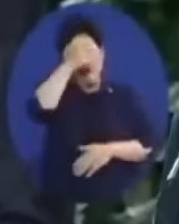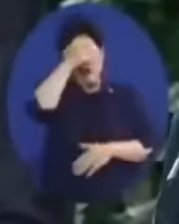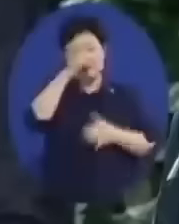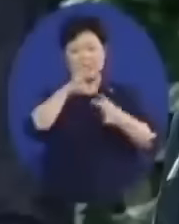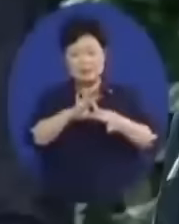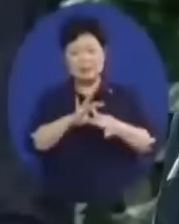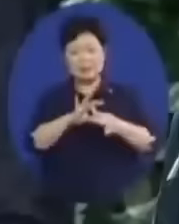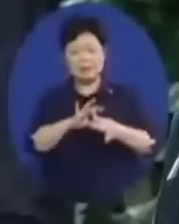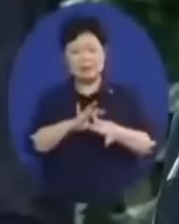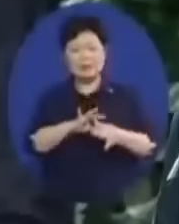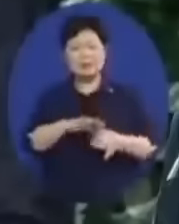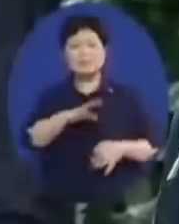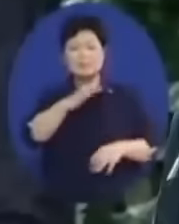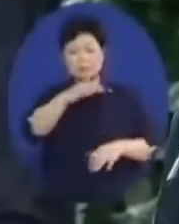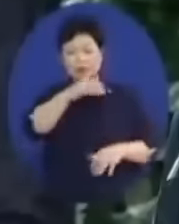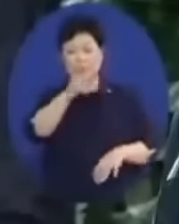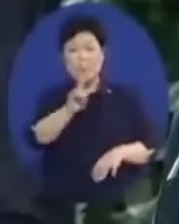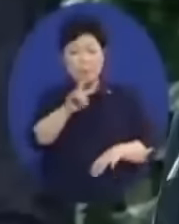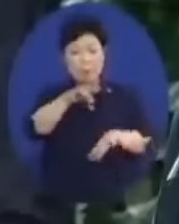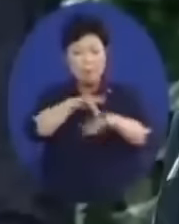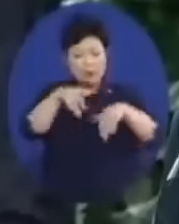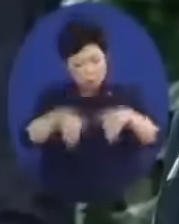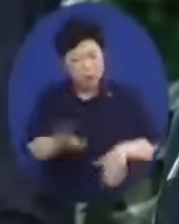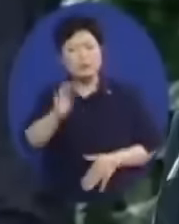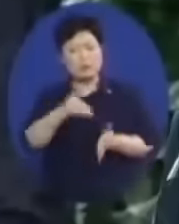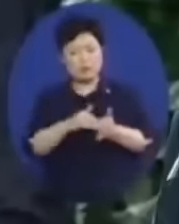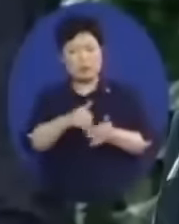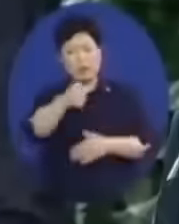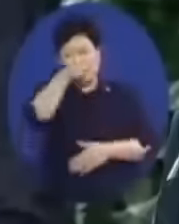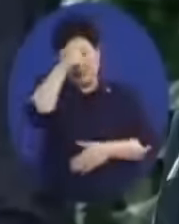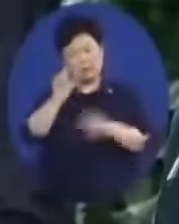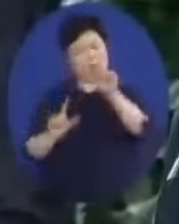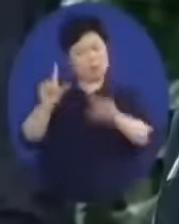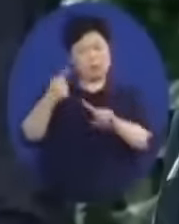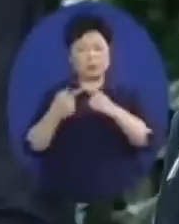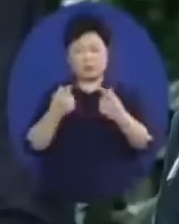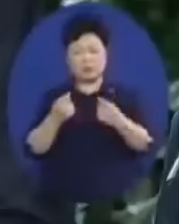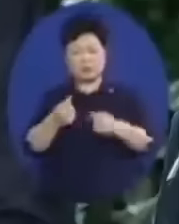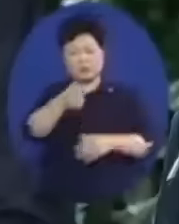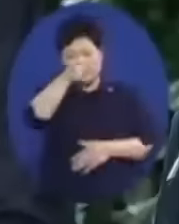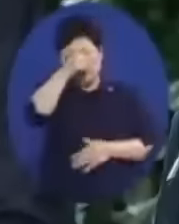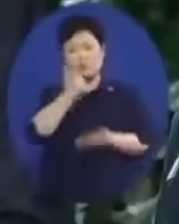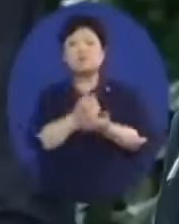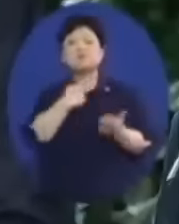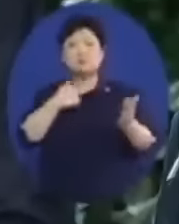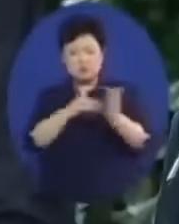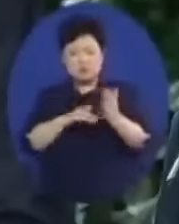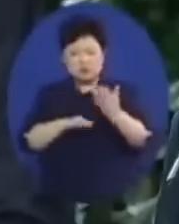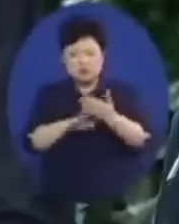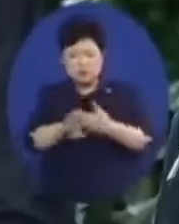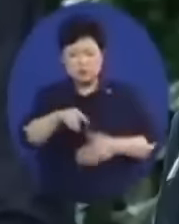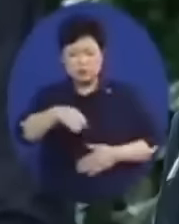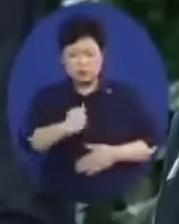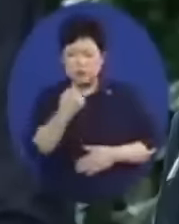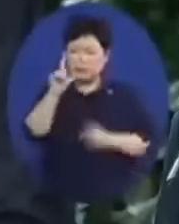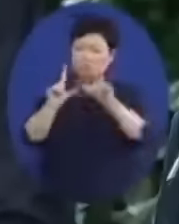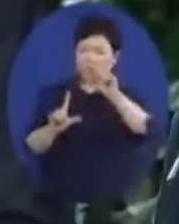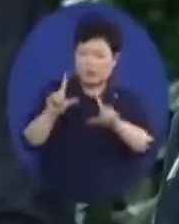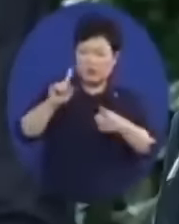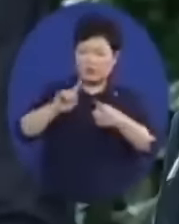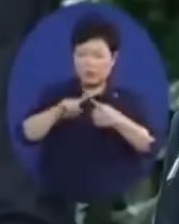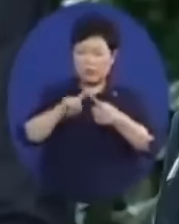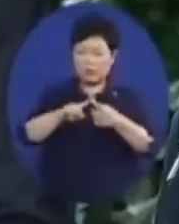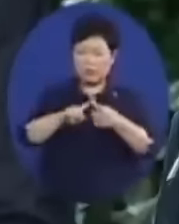아담의 정체성입니다. 자기 모습인 것입니다. 아담은 타락하고 난 다음 자기 모습, 자기 모양대로 자식을